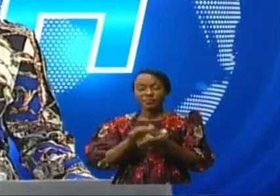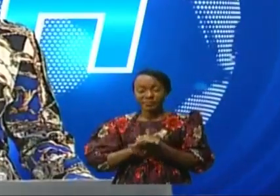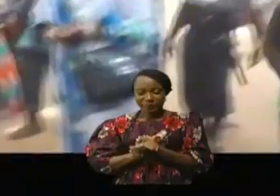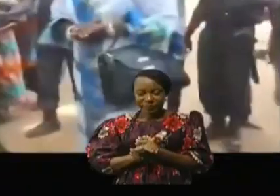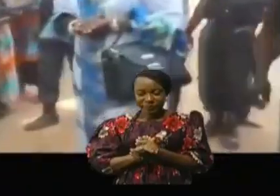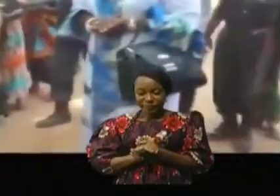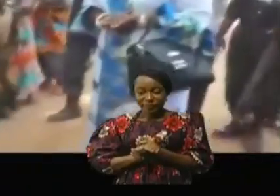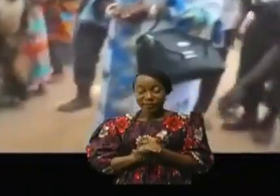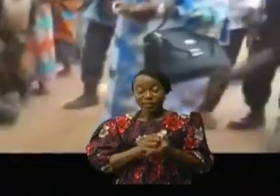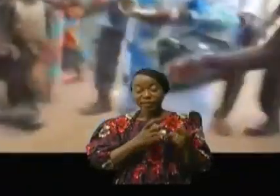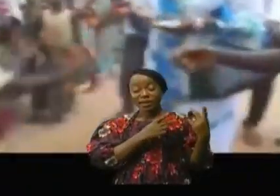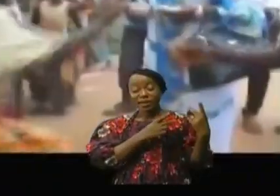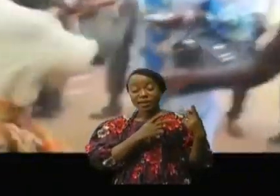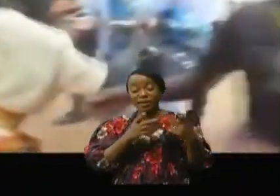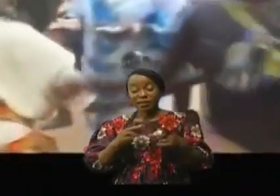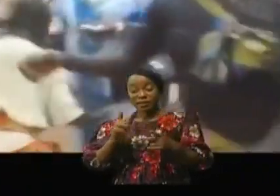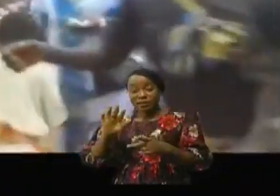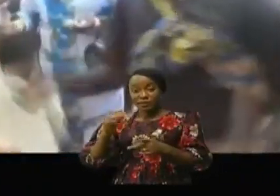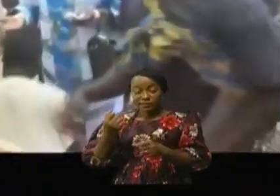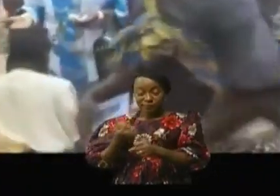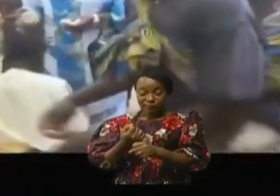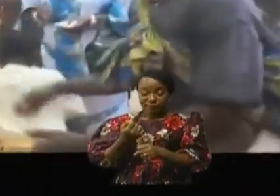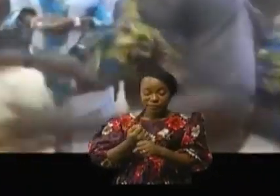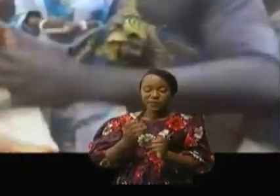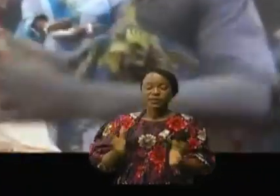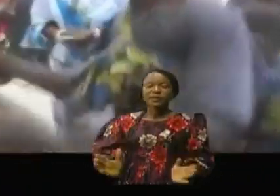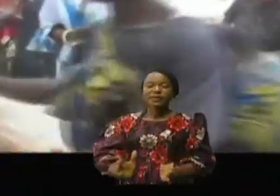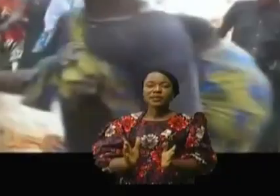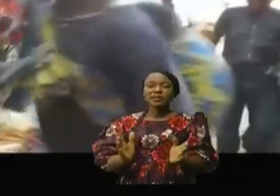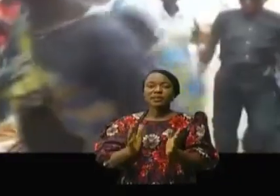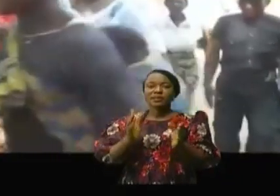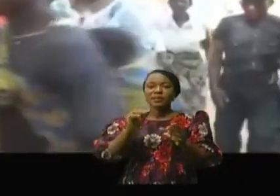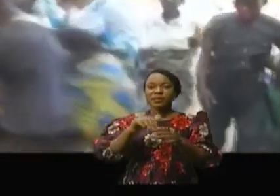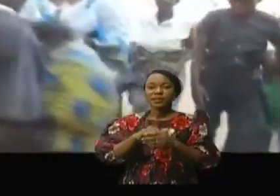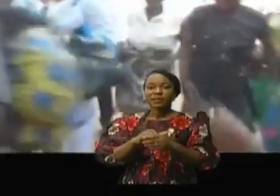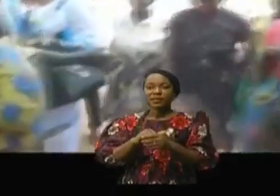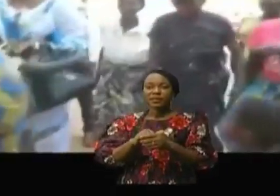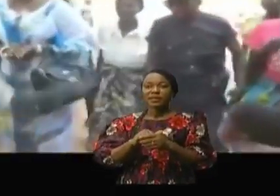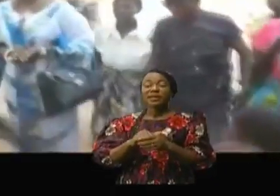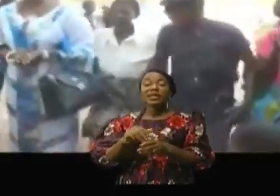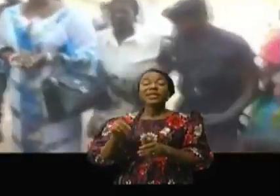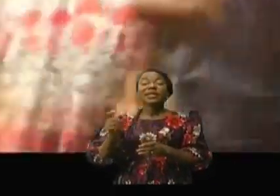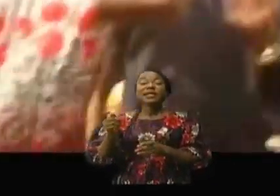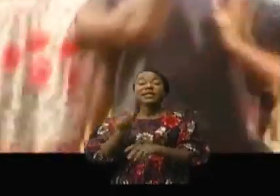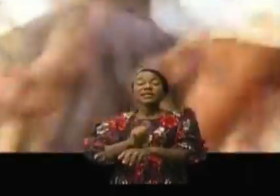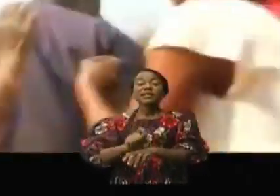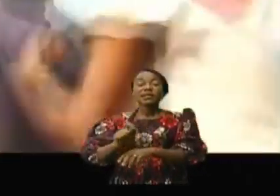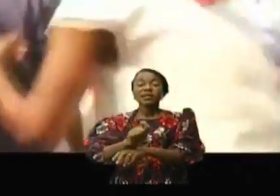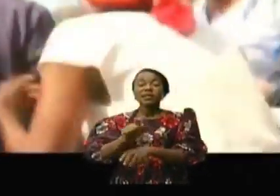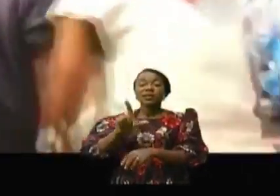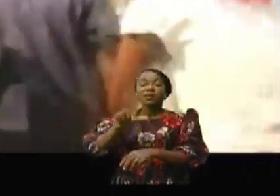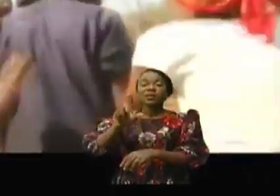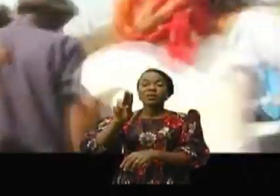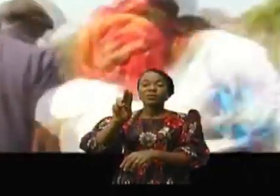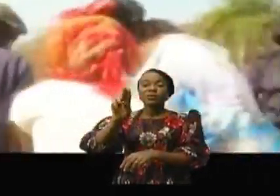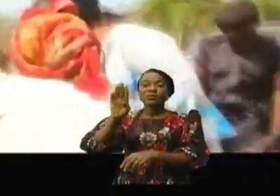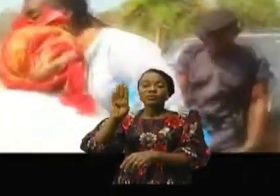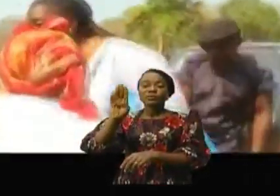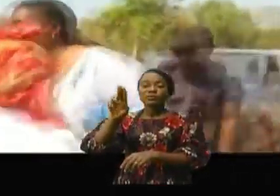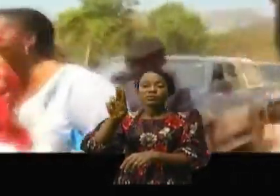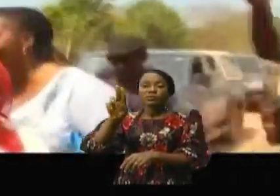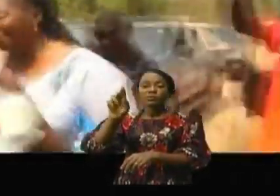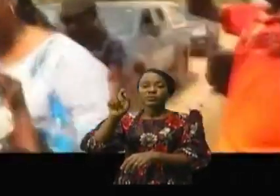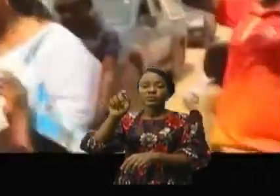Au cours de sa visite de travail et de réconfort dans les territoires de Louboudi, plus précisément dans le village Mukwemba,